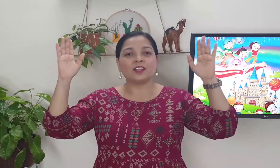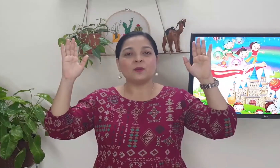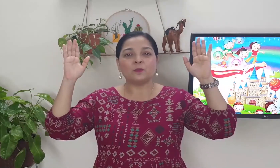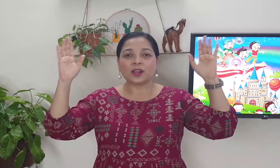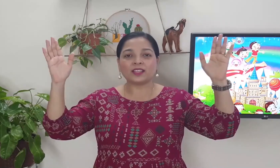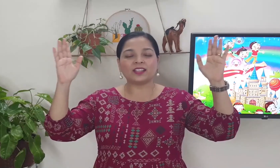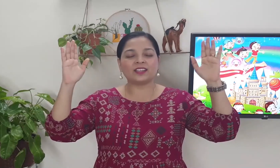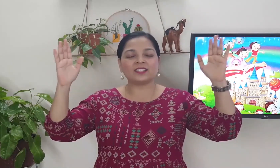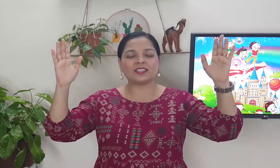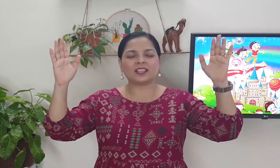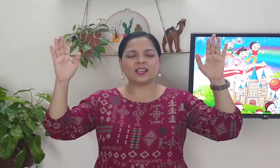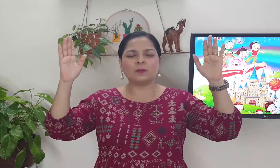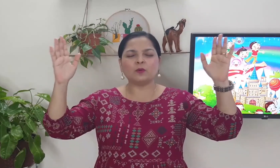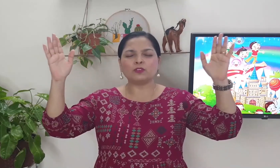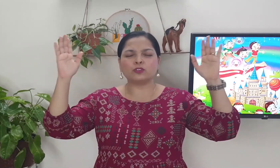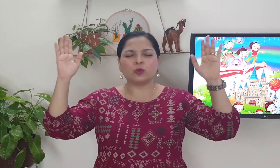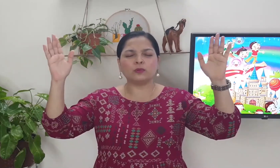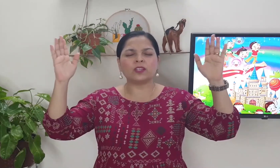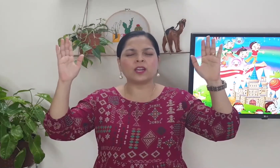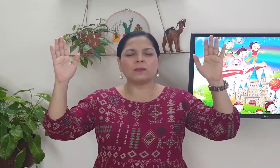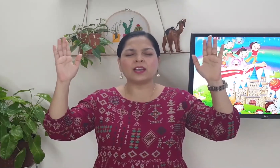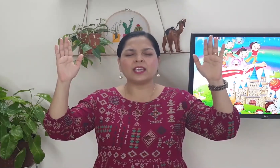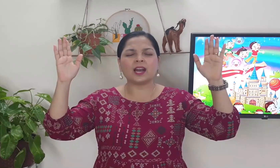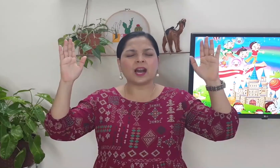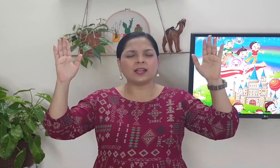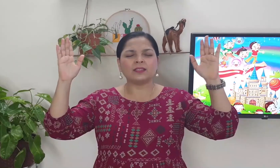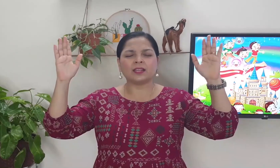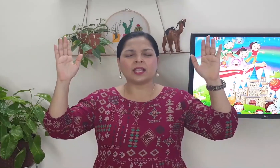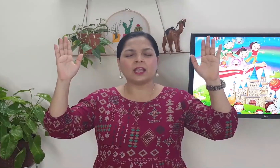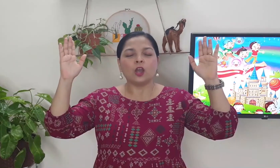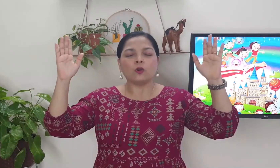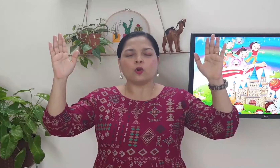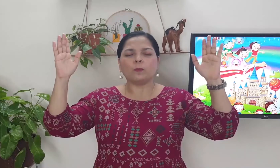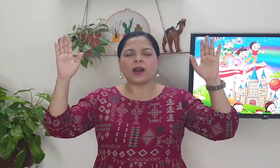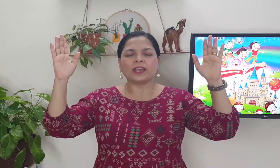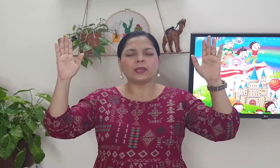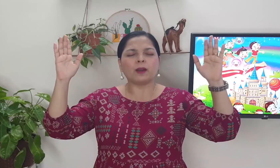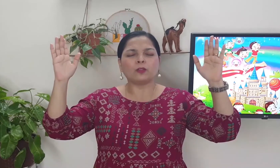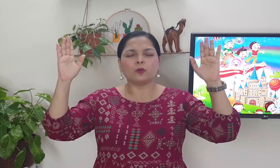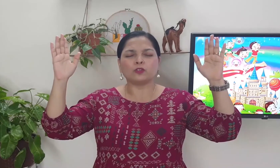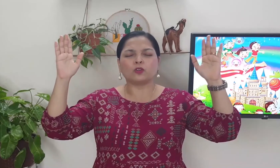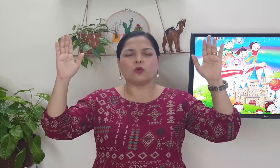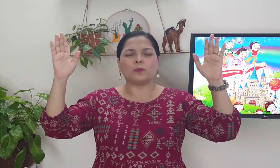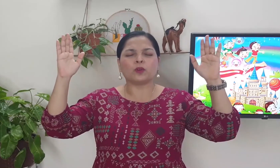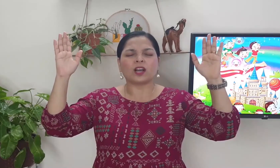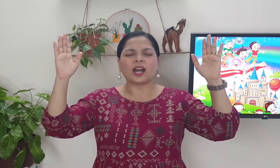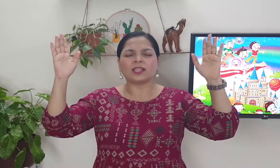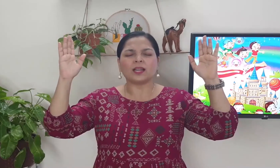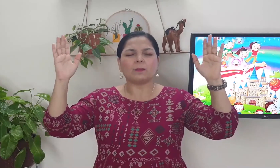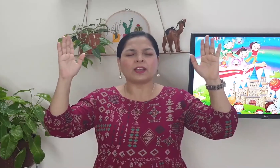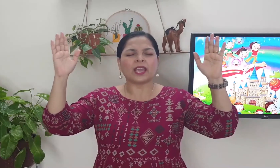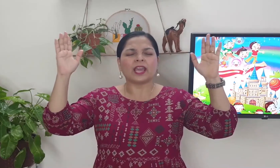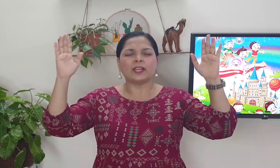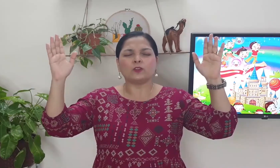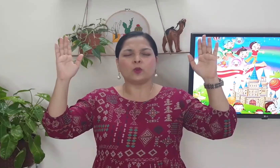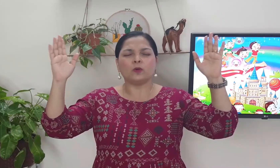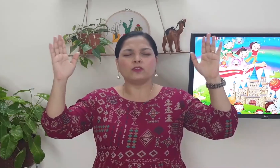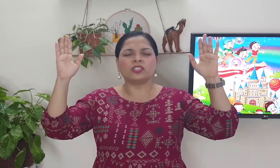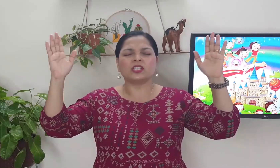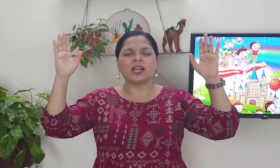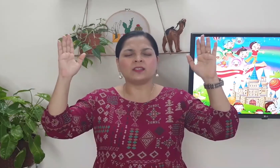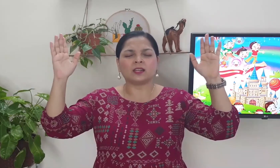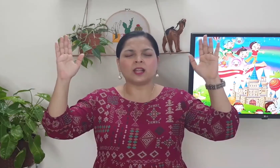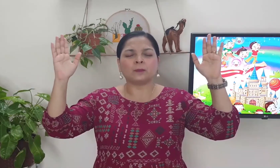ठेवू शकता आणि माझ्या मागे बोलू शकता, प्रार्थना करू शकता. या आंत्रदे रो बाकी बादोस को प्रोका तला बके